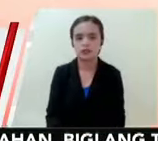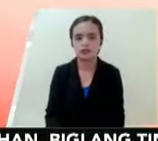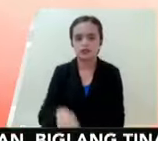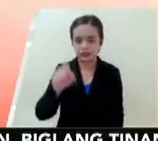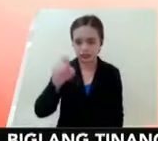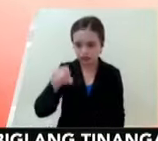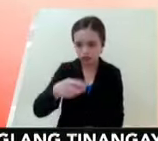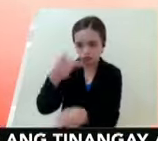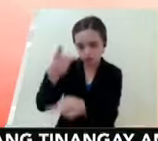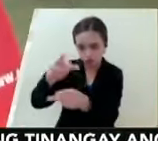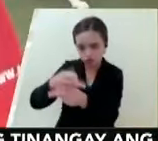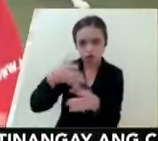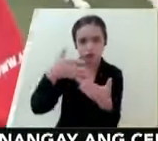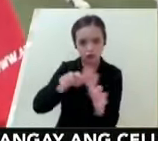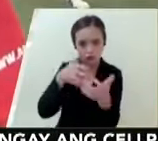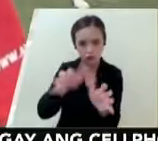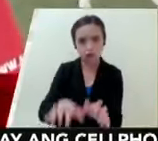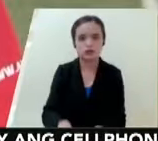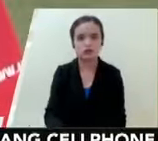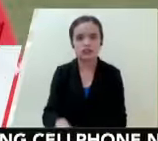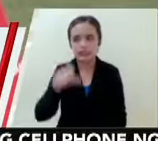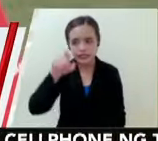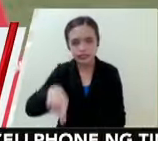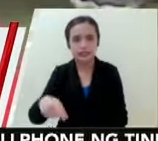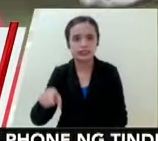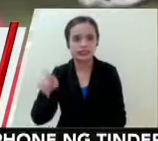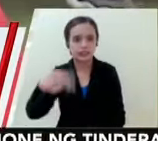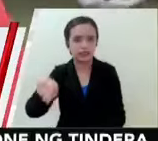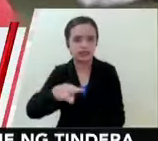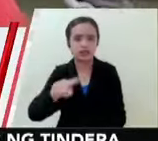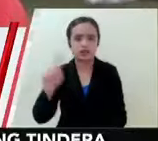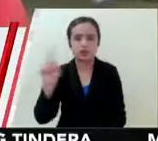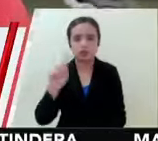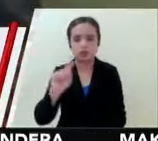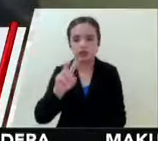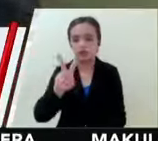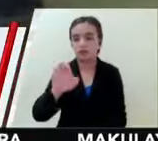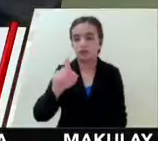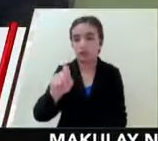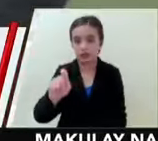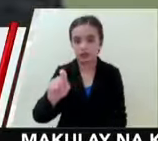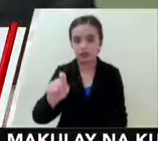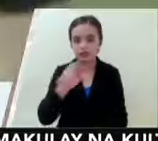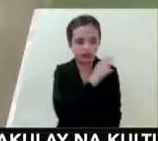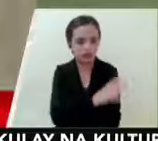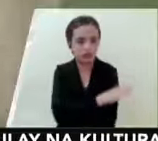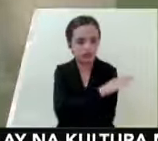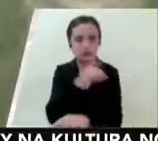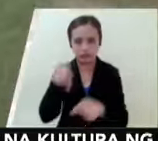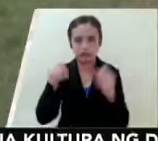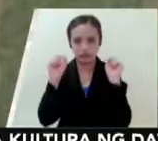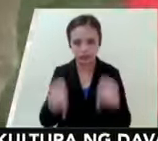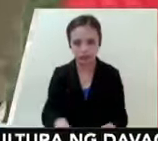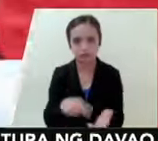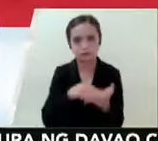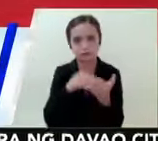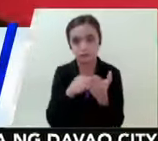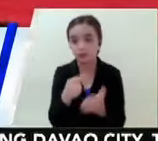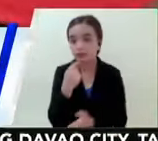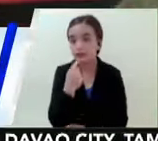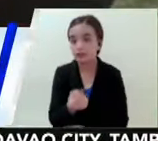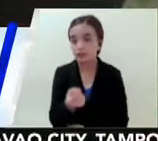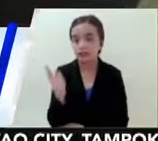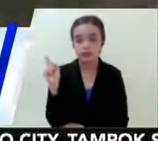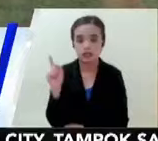dogs. Kailangan din meron silang capacity for the veterinary sa vet clinics. Si Dindo, certified dog lover na looking forward